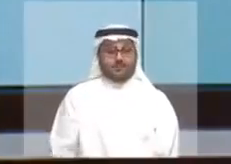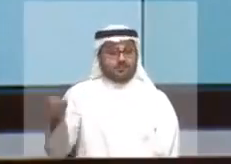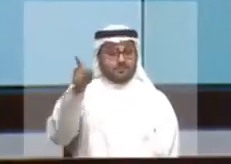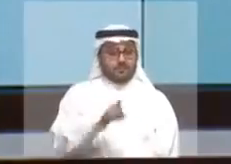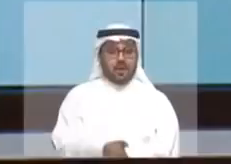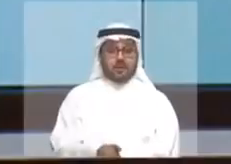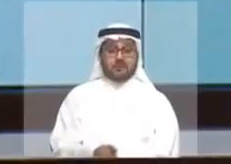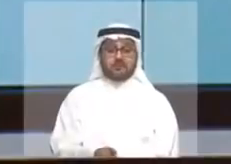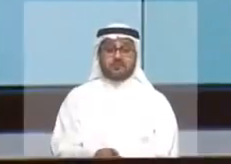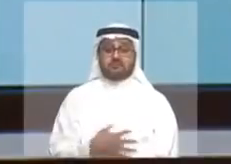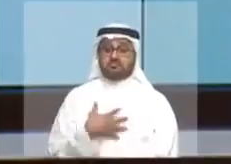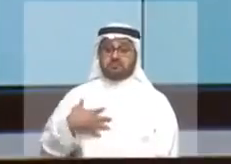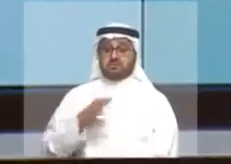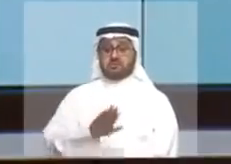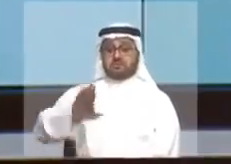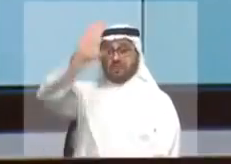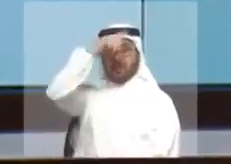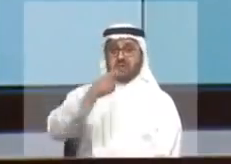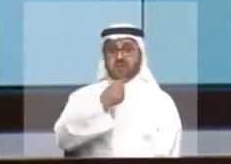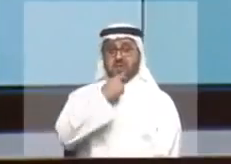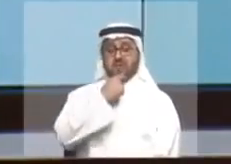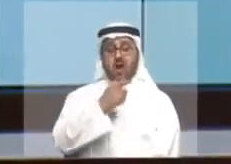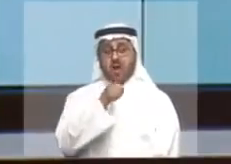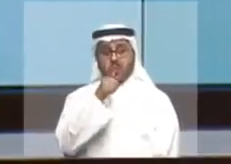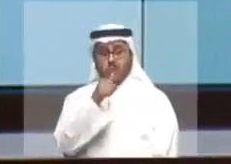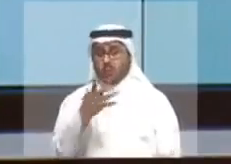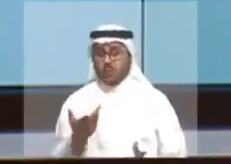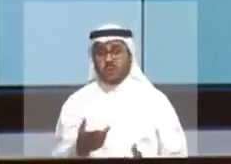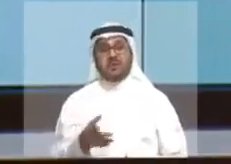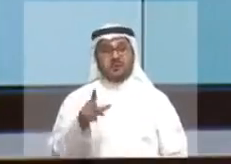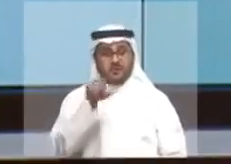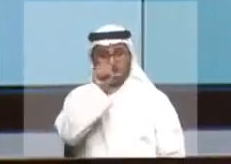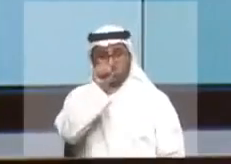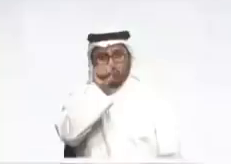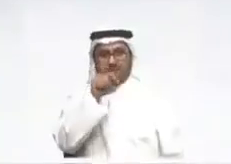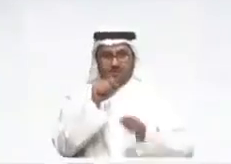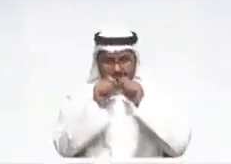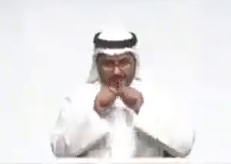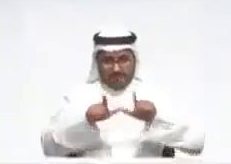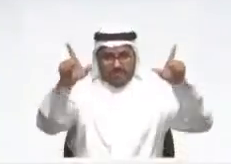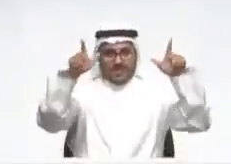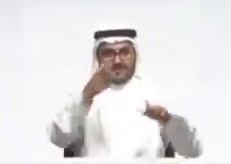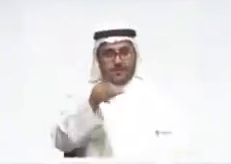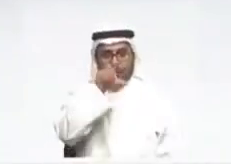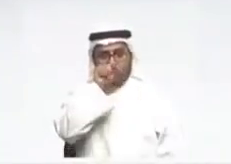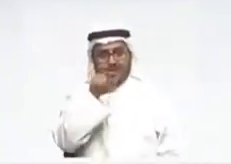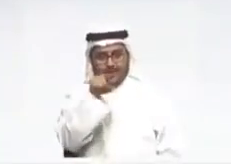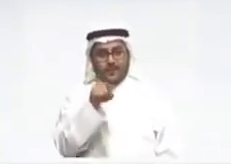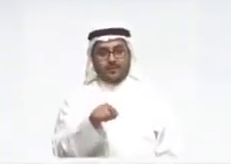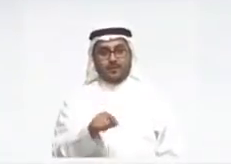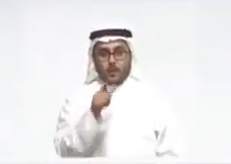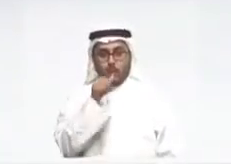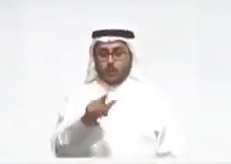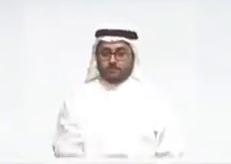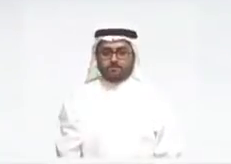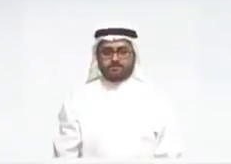وقد رحب خادم الحرمين الشريفين الملك سلمان بن عبد العزيز حفظه الله في تغريدة له عبر تويتر بالقادة المشاركين في القمة